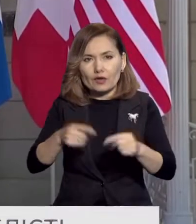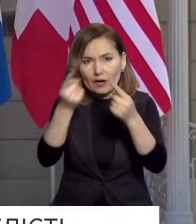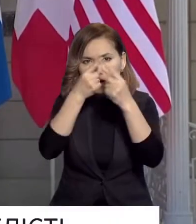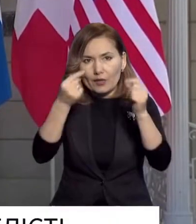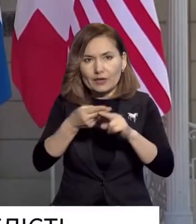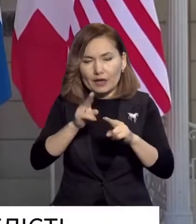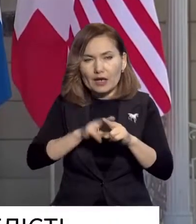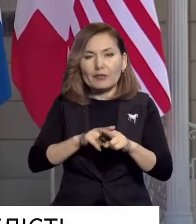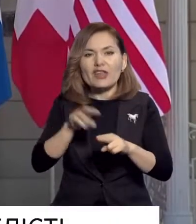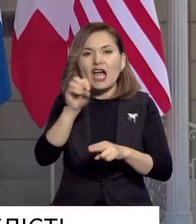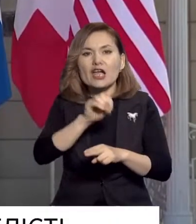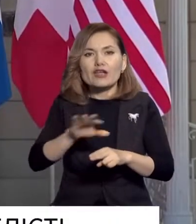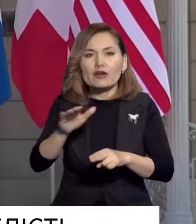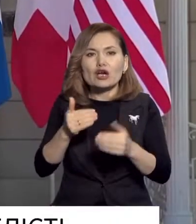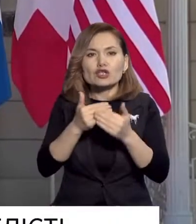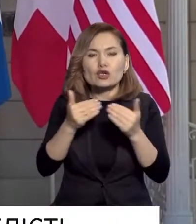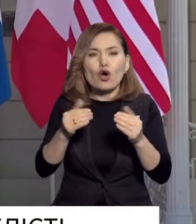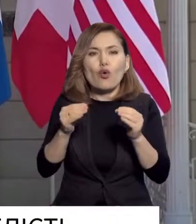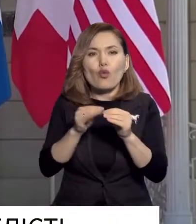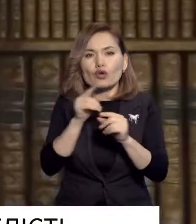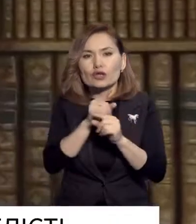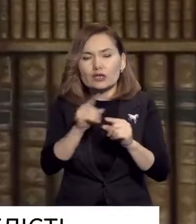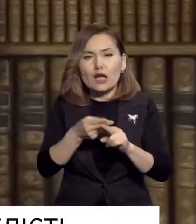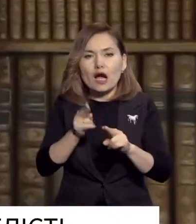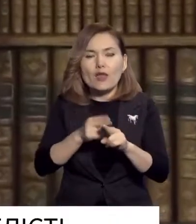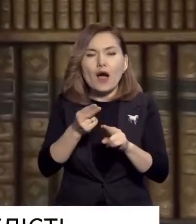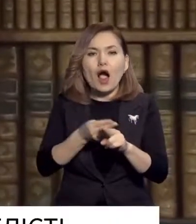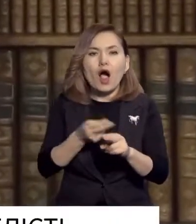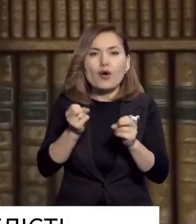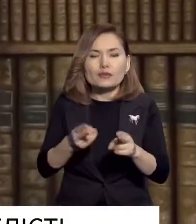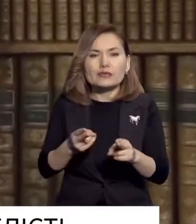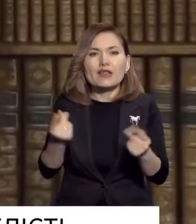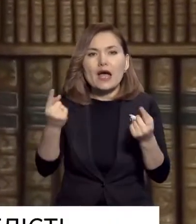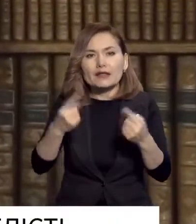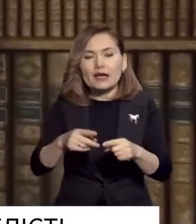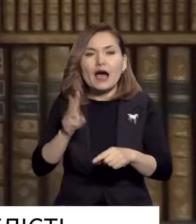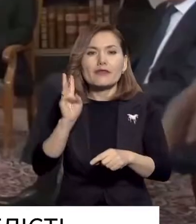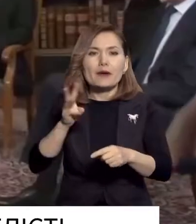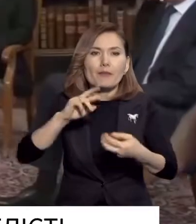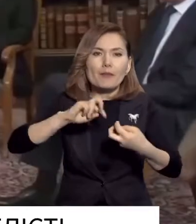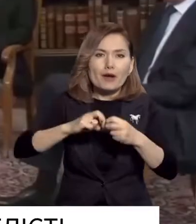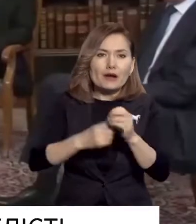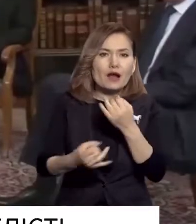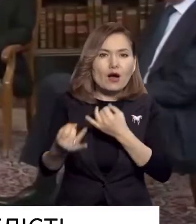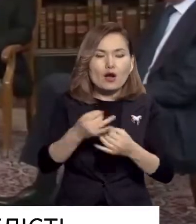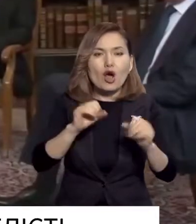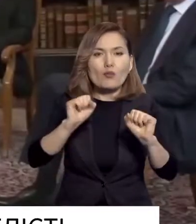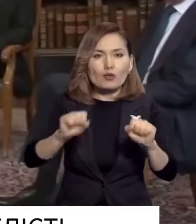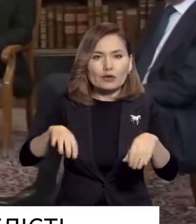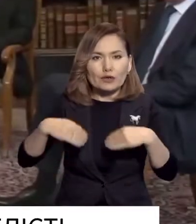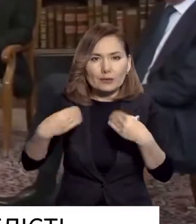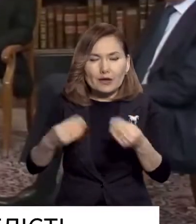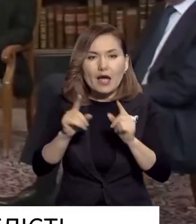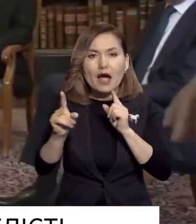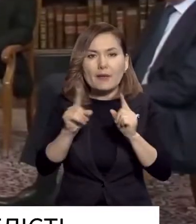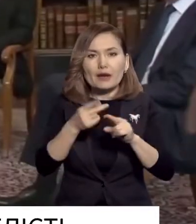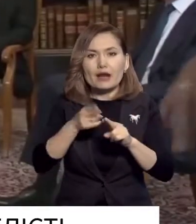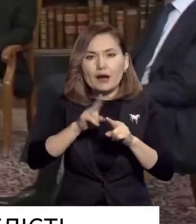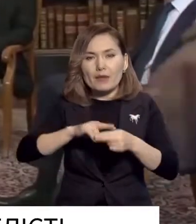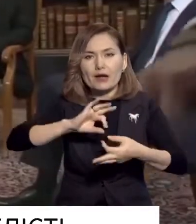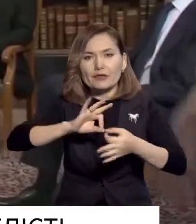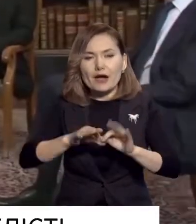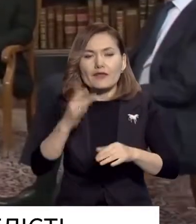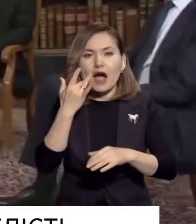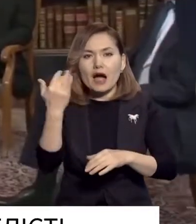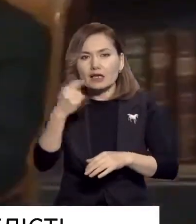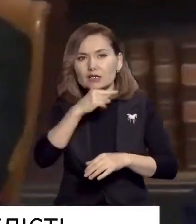Бұл кездесу Еуропада соңғы ондаған жылдардағы қауіпсіздік дағдарысын дипломатиялық жолмен шешуге мүмкіндік бермек. Саммиттің мән-жайы АқШ